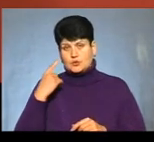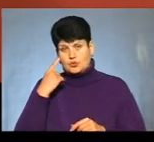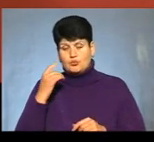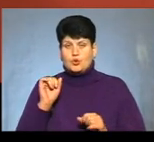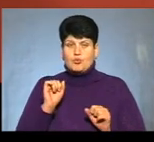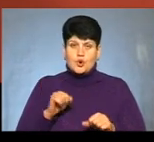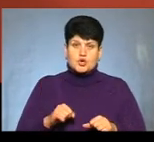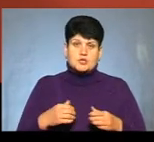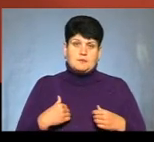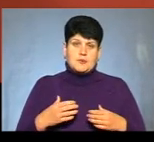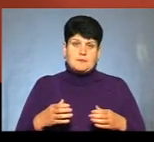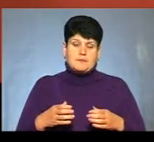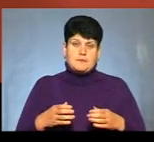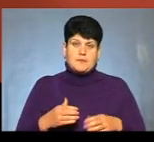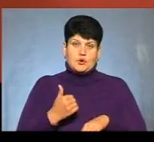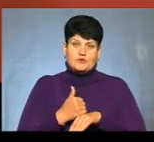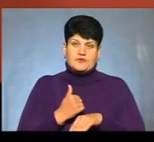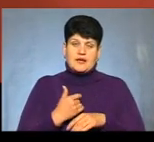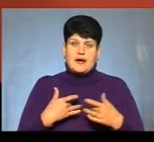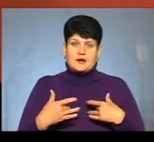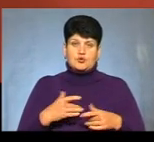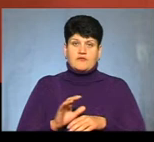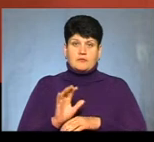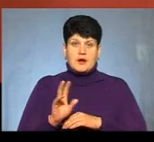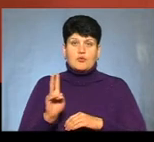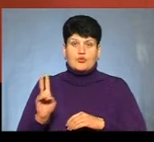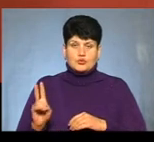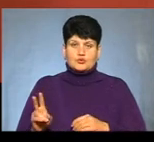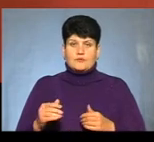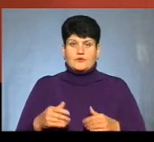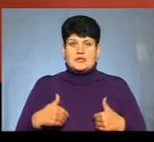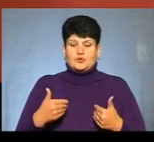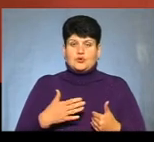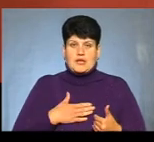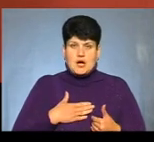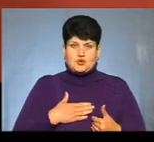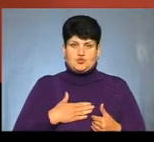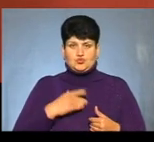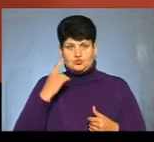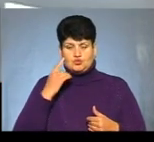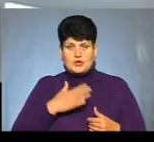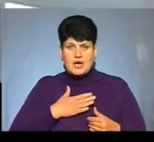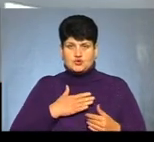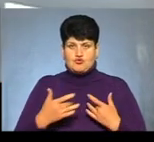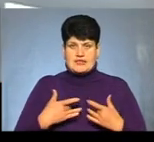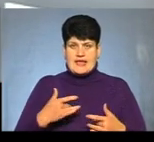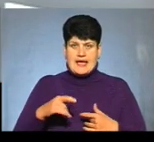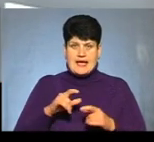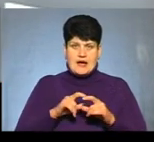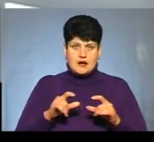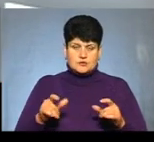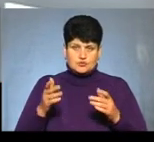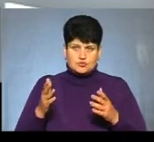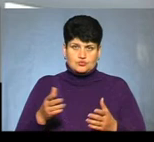думаю, так. Може, ми наших провідних акторів відправимо когось, щоб вони не свою, нашу позицію, нашого театру там